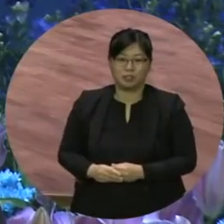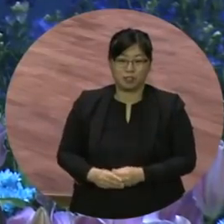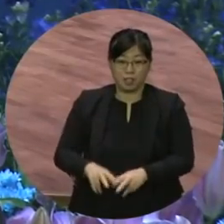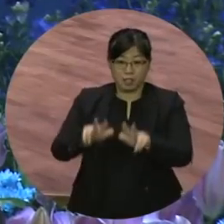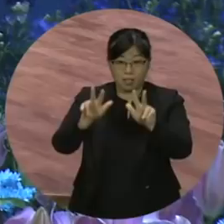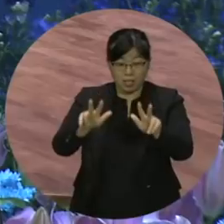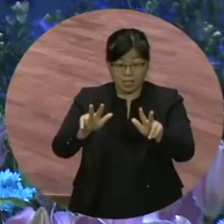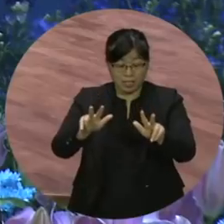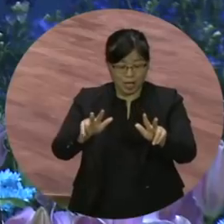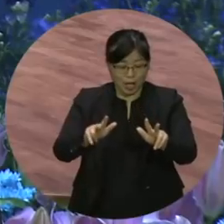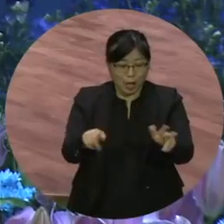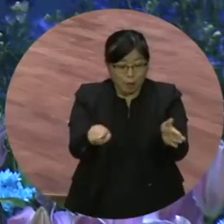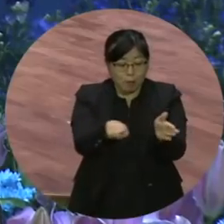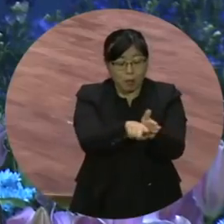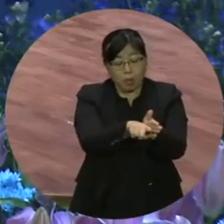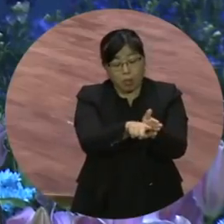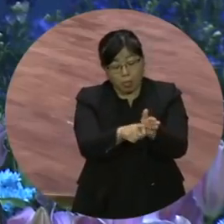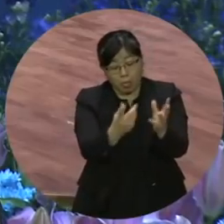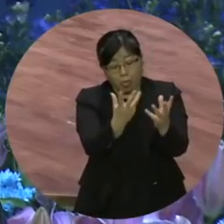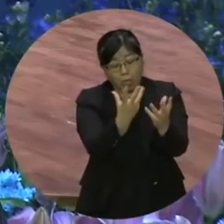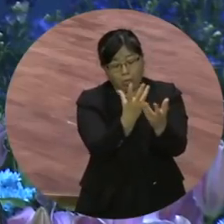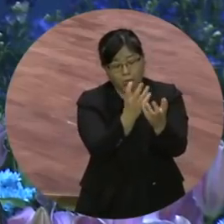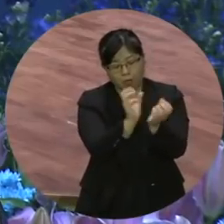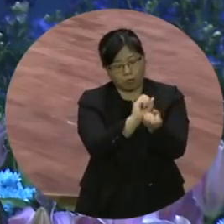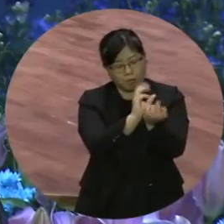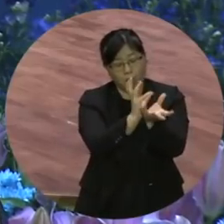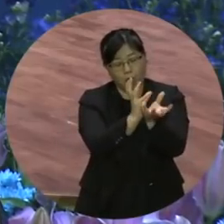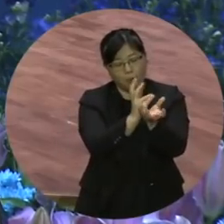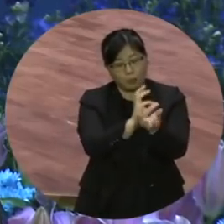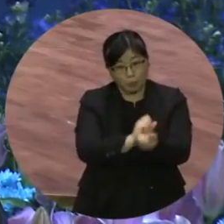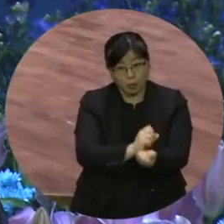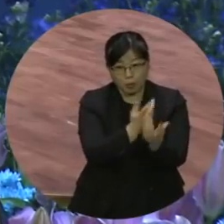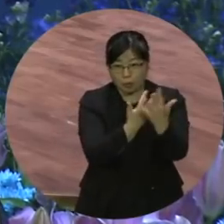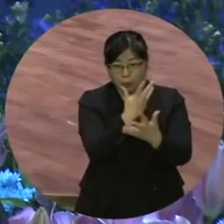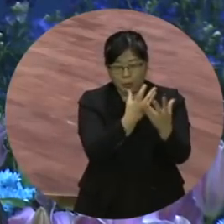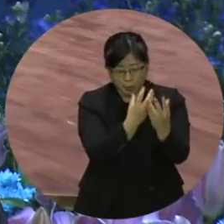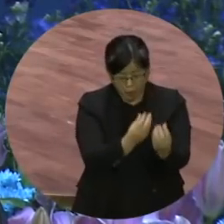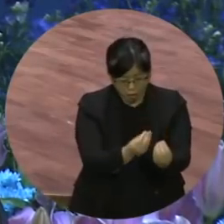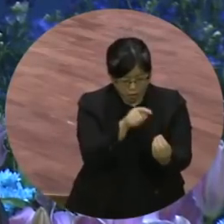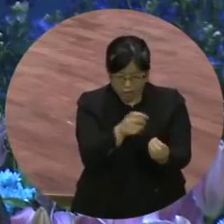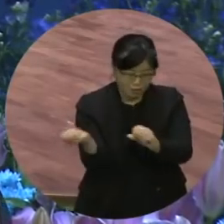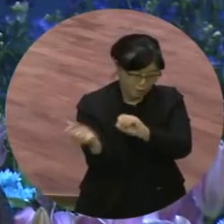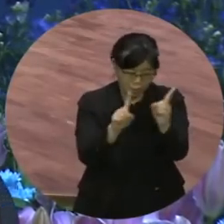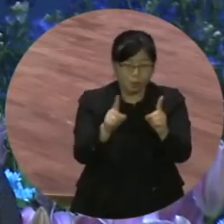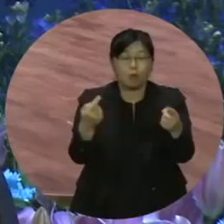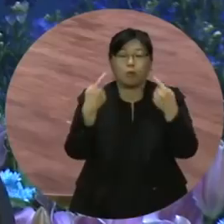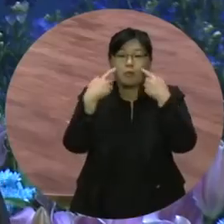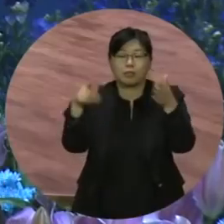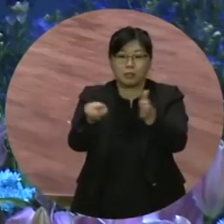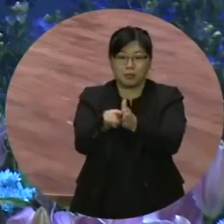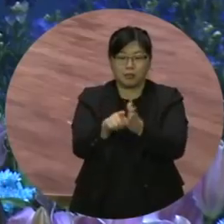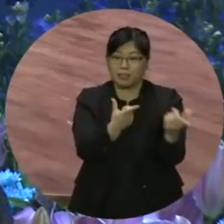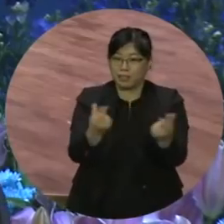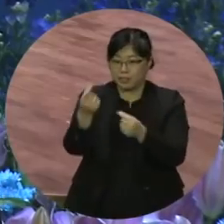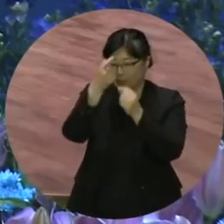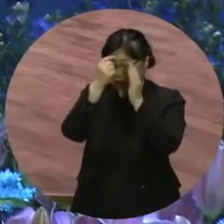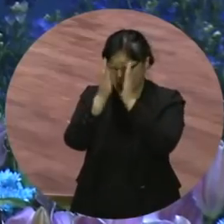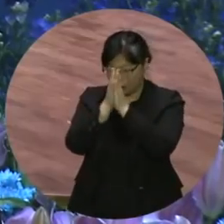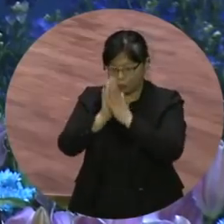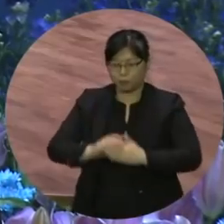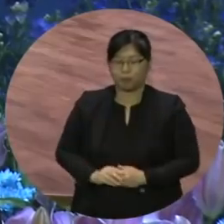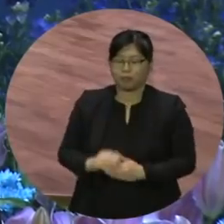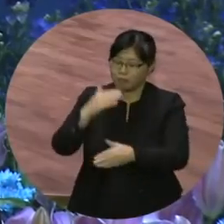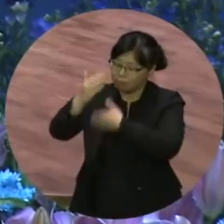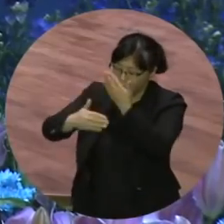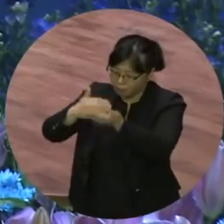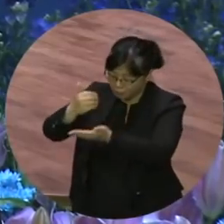불꽃이 저들을 통해서 다시 붙여질 날이 올 줄로 확신합니다. 기도합시다. 아버지 하나님 오늘 하나님 앞에